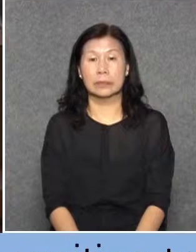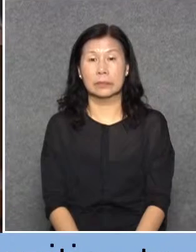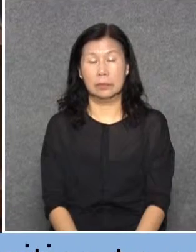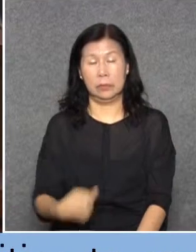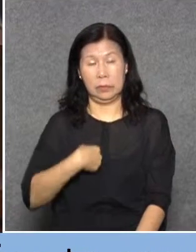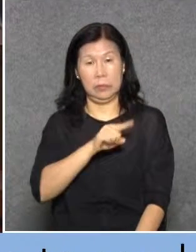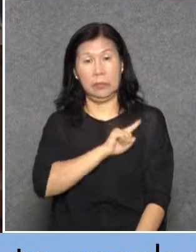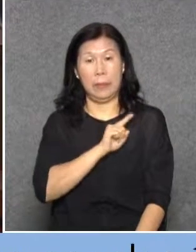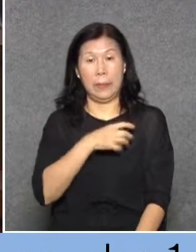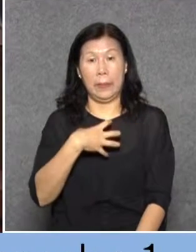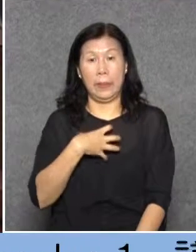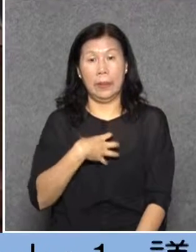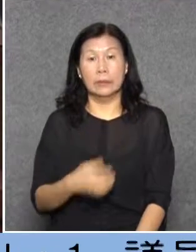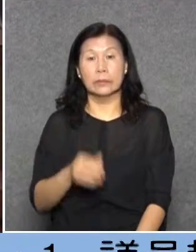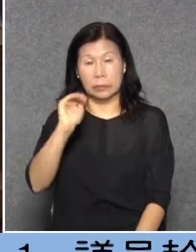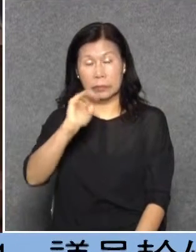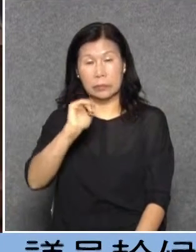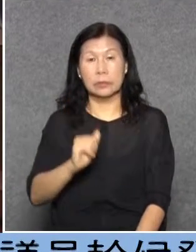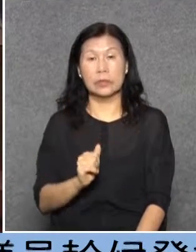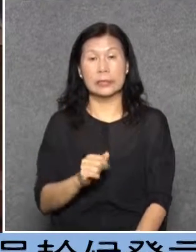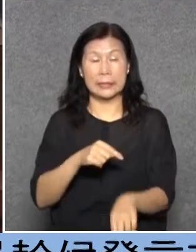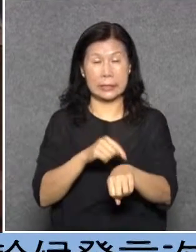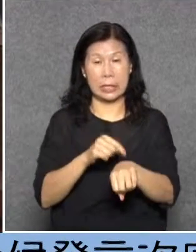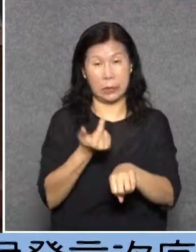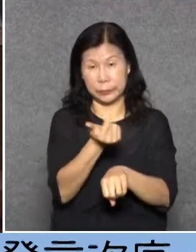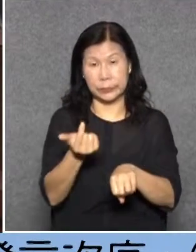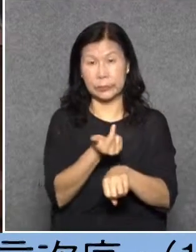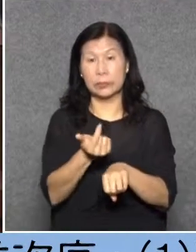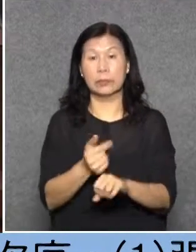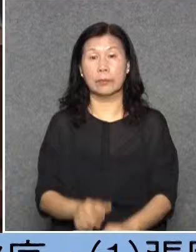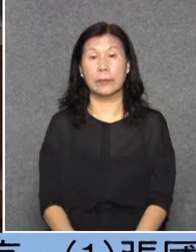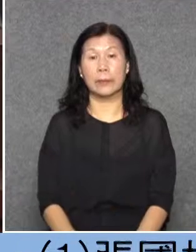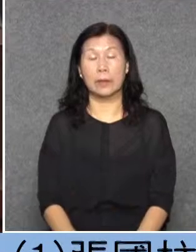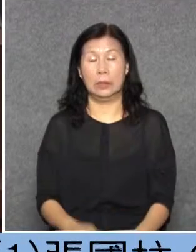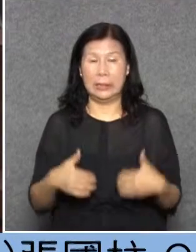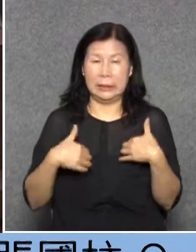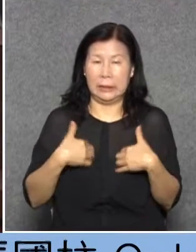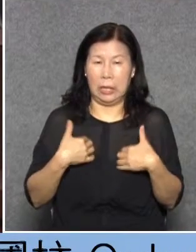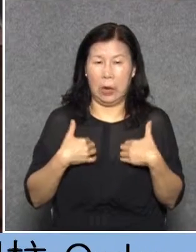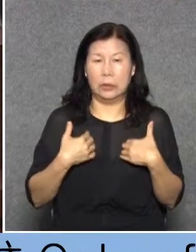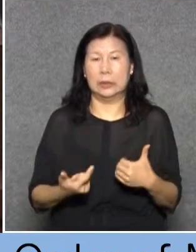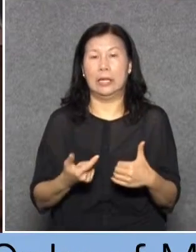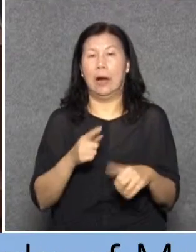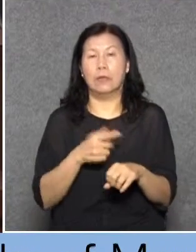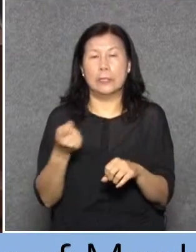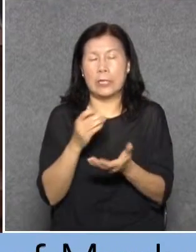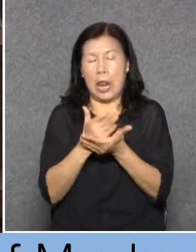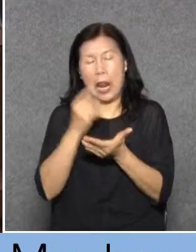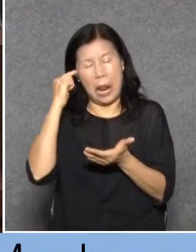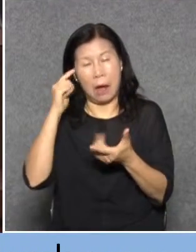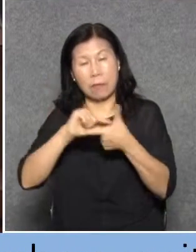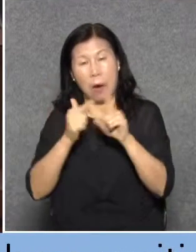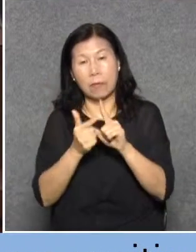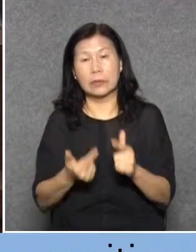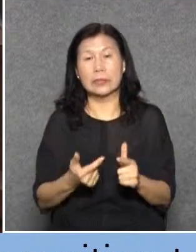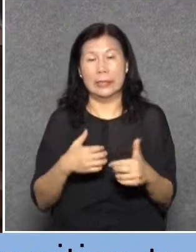呢，如果能夠可以多少時間，即使說是臨急抱佛腳，很多人都不喜歡，但是大家都考過試都知道，